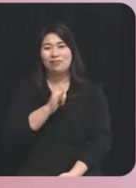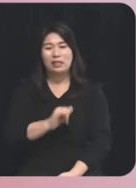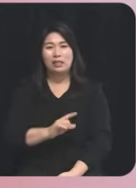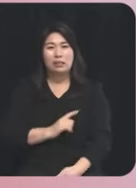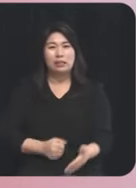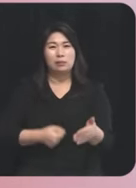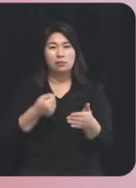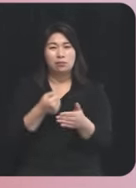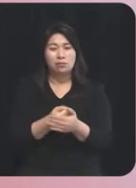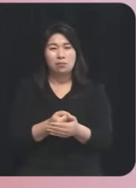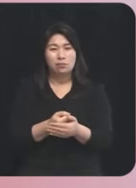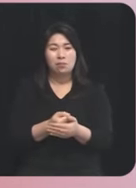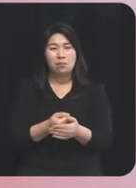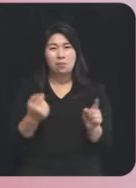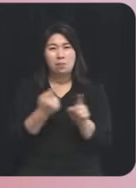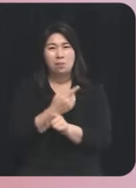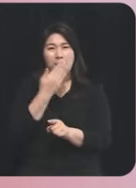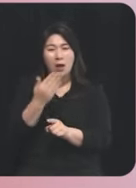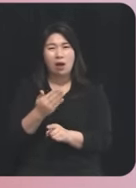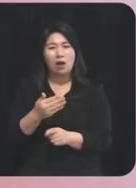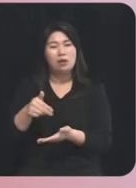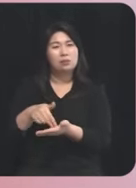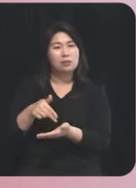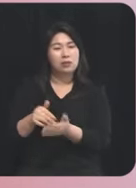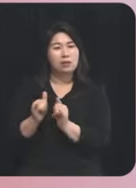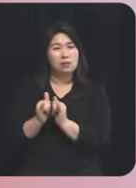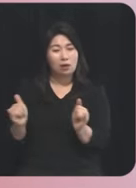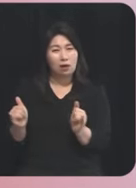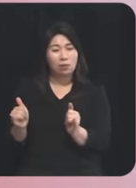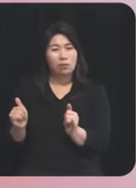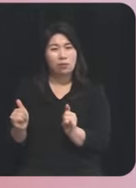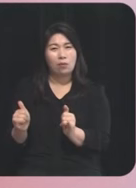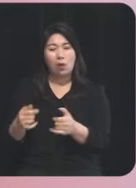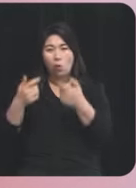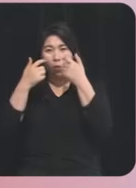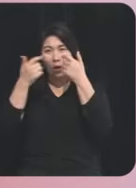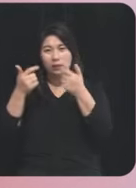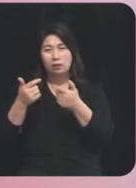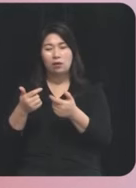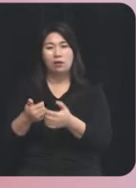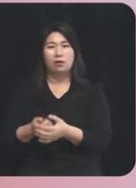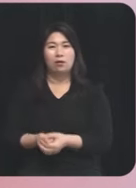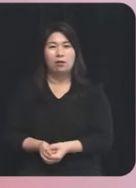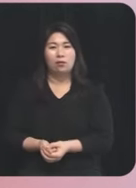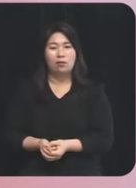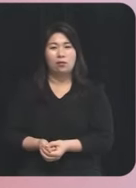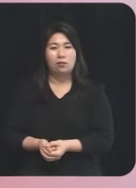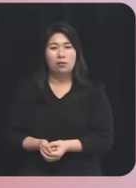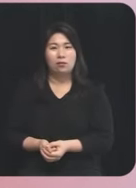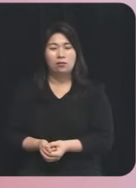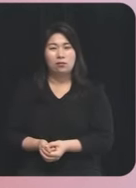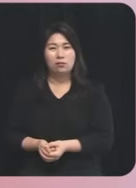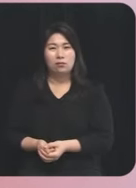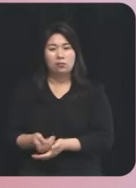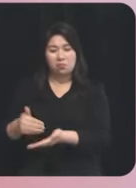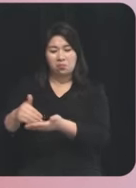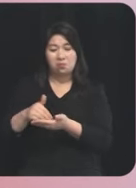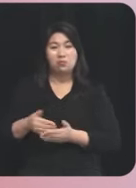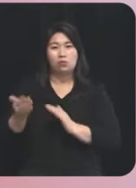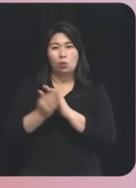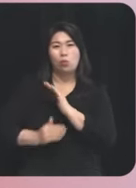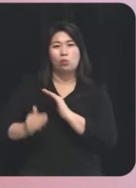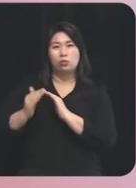정명을 주장하는 분들 어떤 취지에서 제기하는지 정확하게 정립된 확립된 의견을 공식적으로